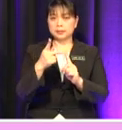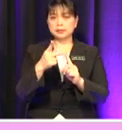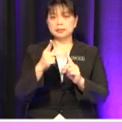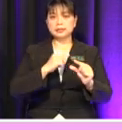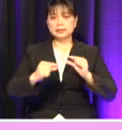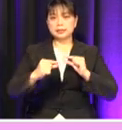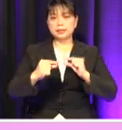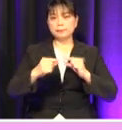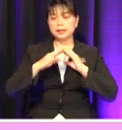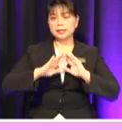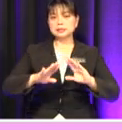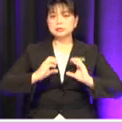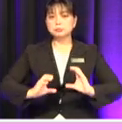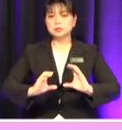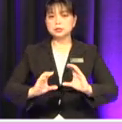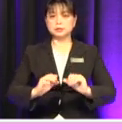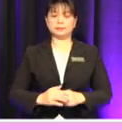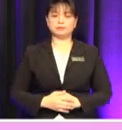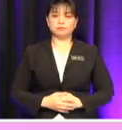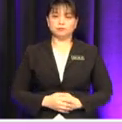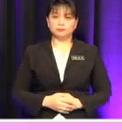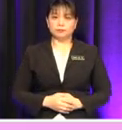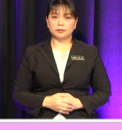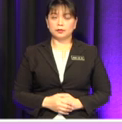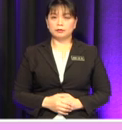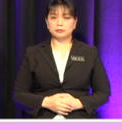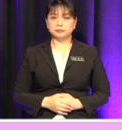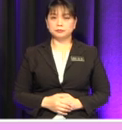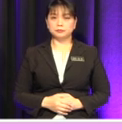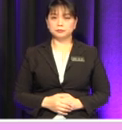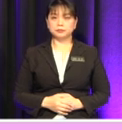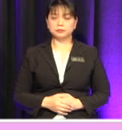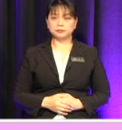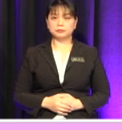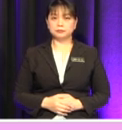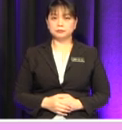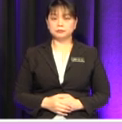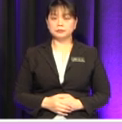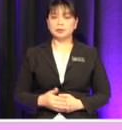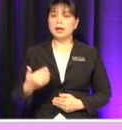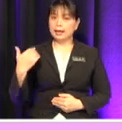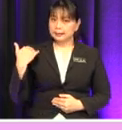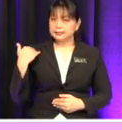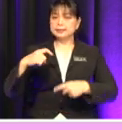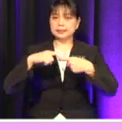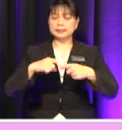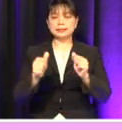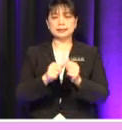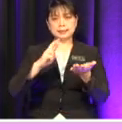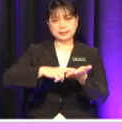cemas yang mengakibatkan cemas jadi dia ada berkaitan dengan peningkatan kadar denyutan jantung juga